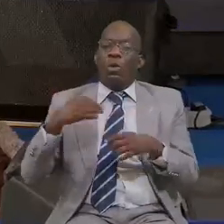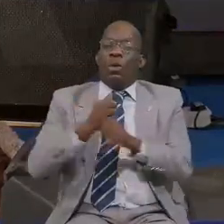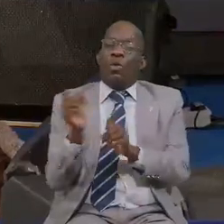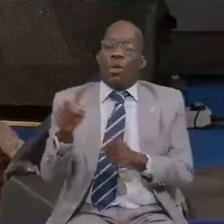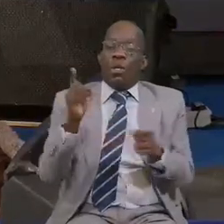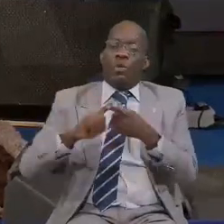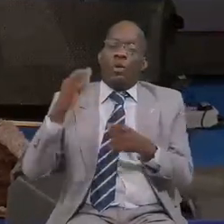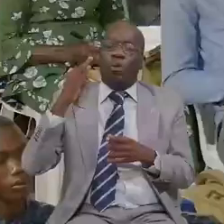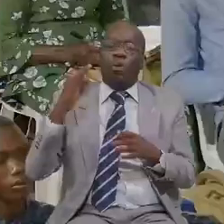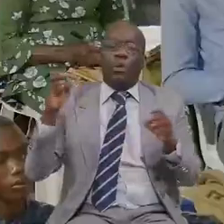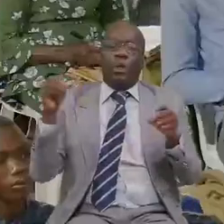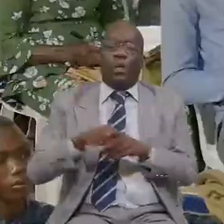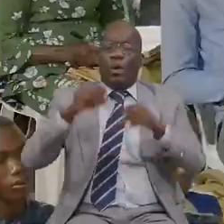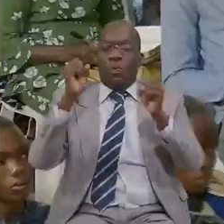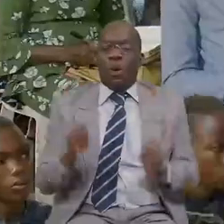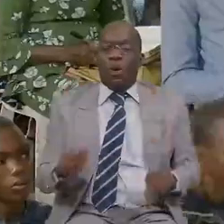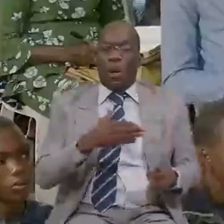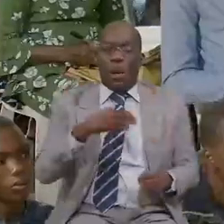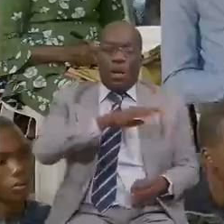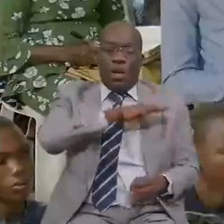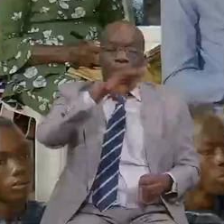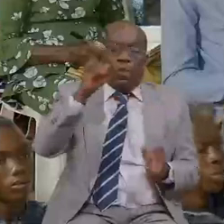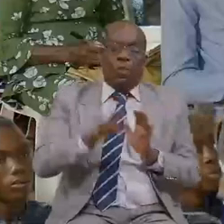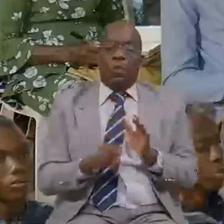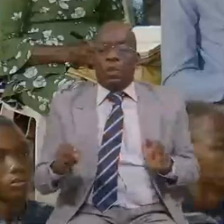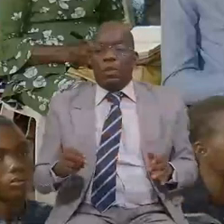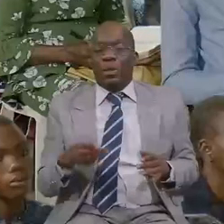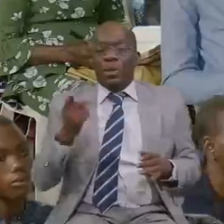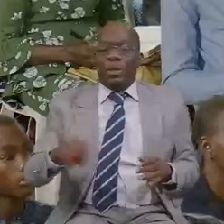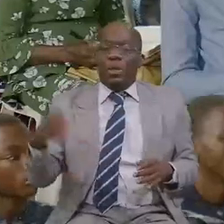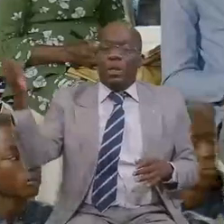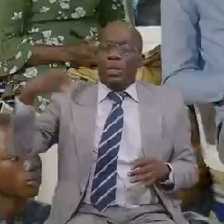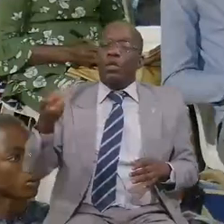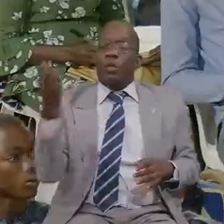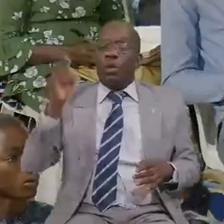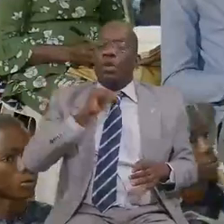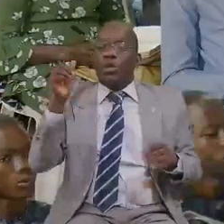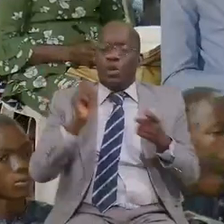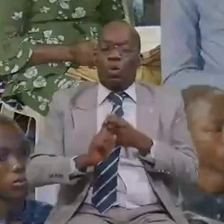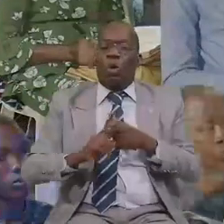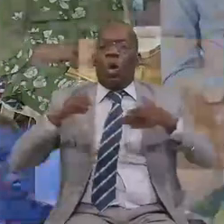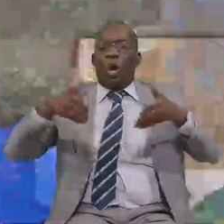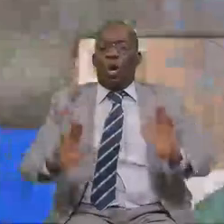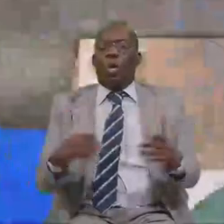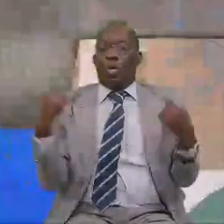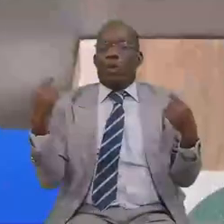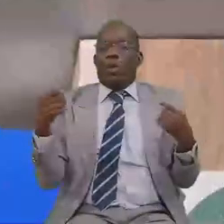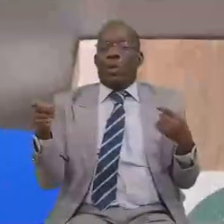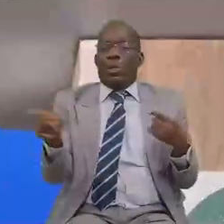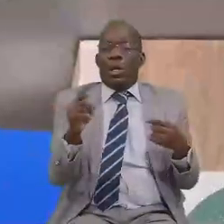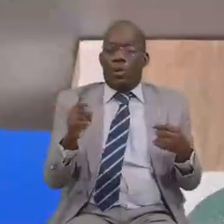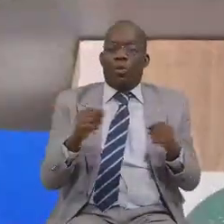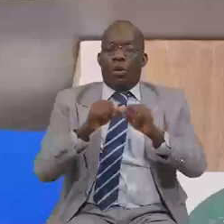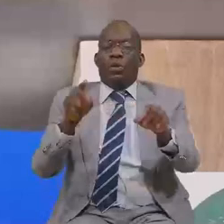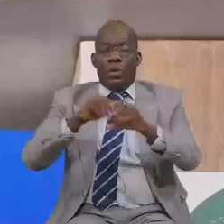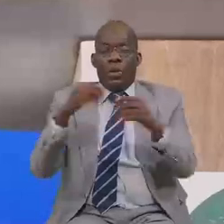puissance et avec audace. La grâce n'était pas donnée pour excuser leurs péchés. Ah ah, mon ami,